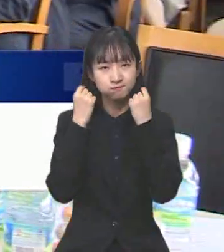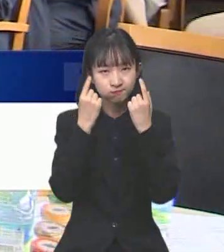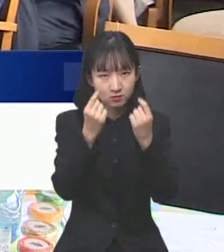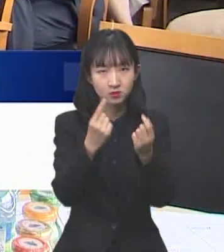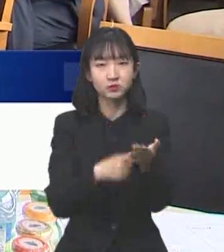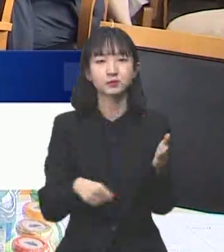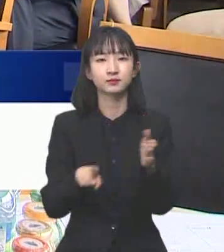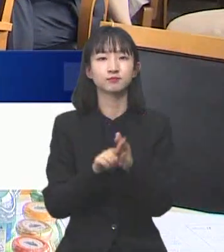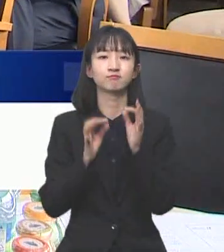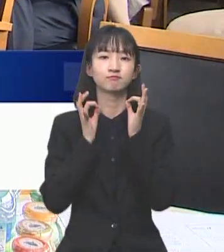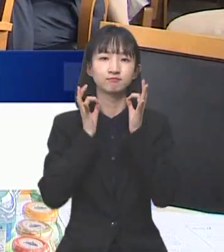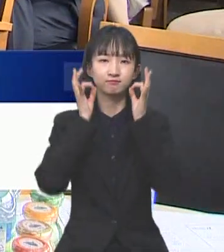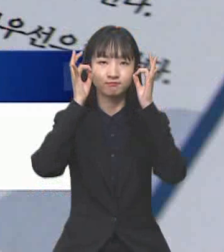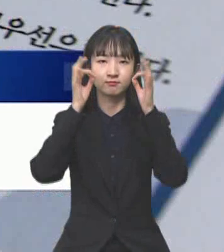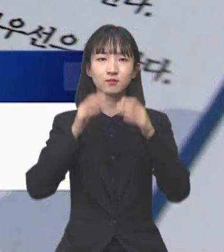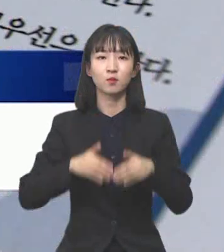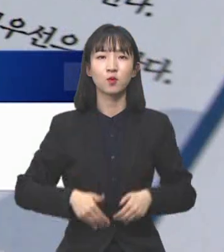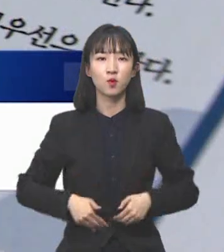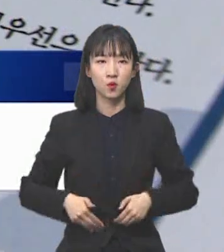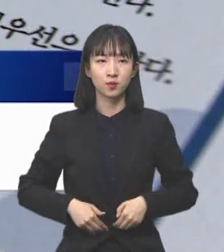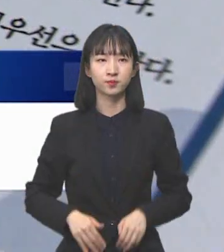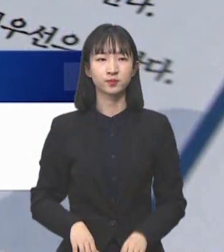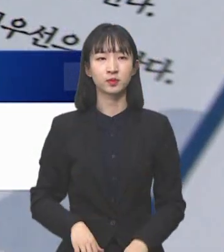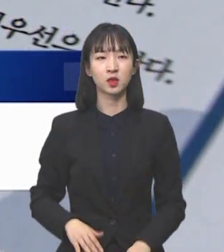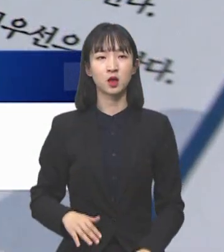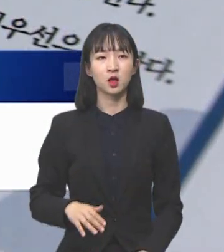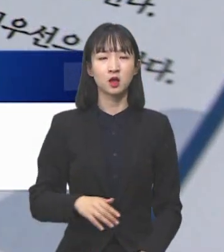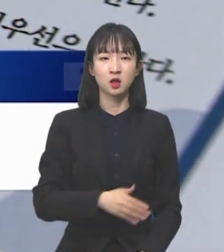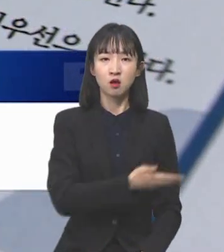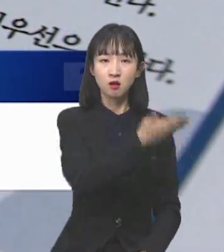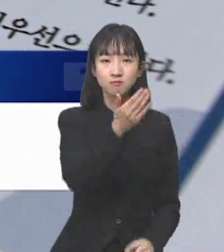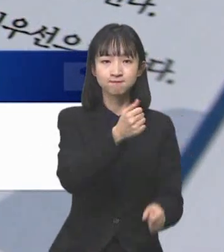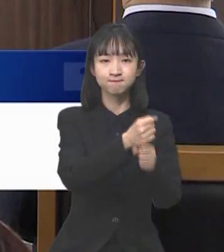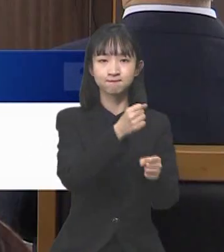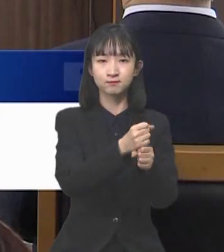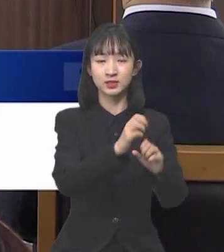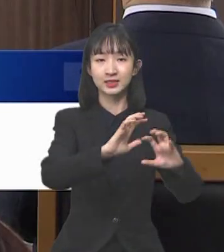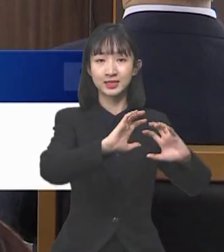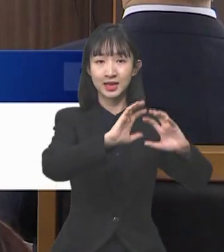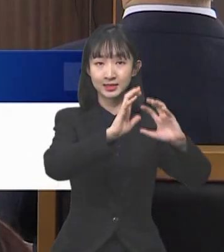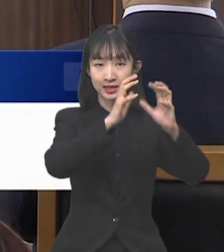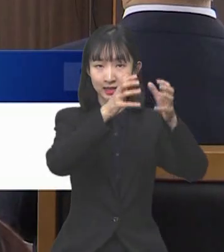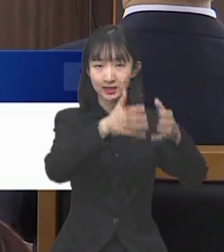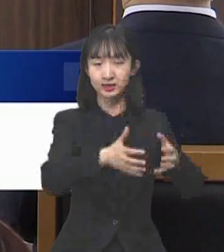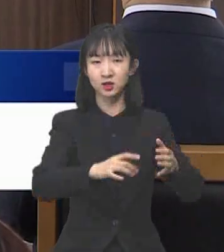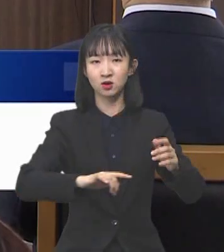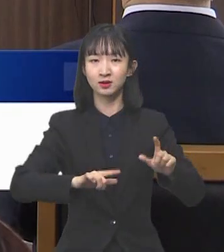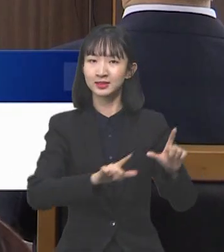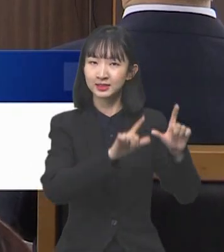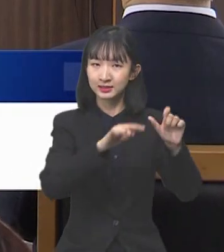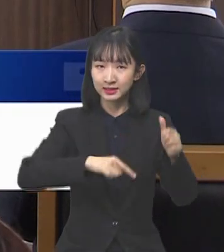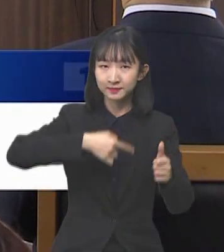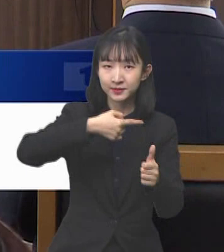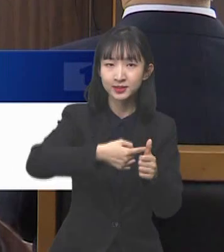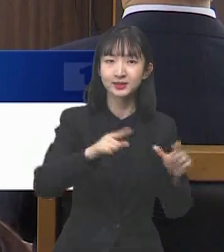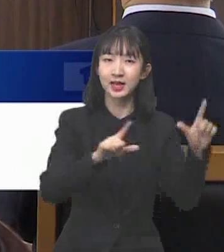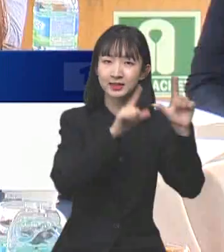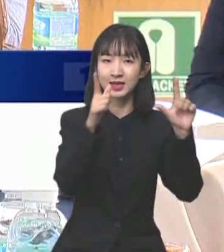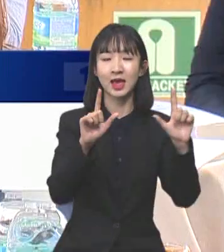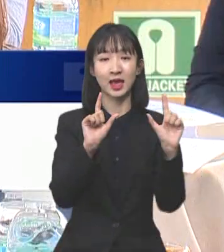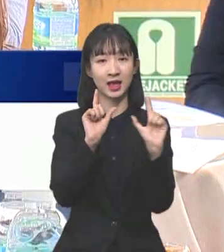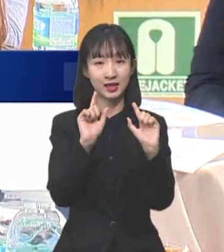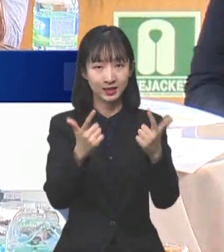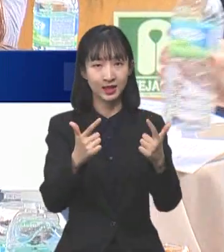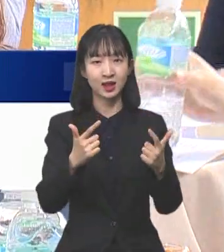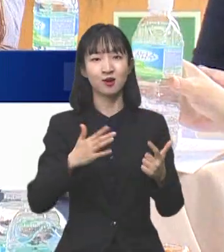노력해야 겠다고 생각합니다 그런 들이 만들어 온 해상에서 살아가는 것보다 나 우리가 하나씩 기후변화 에